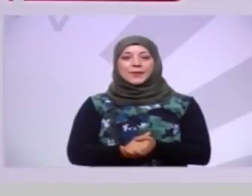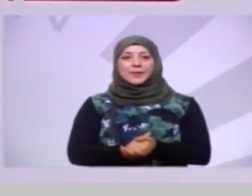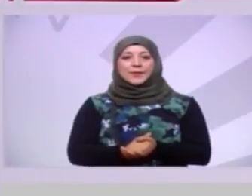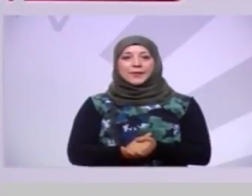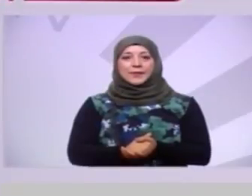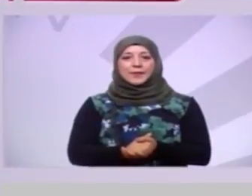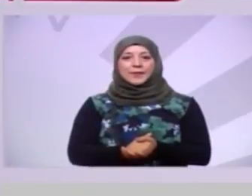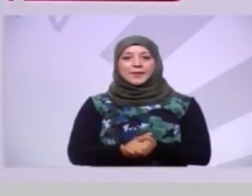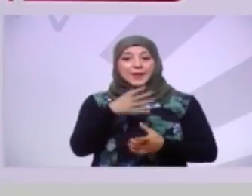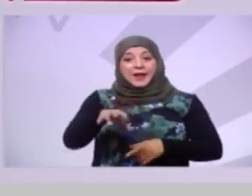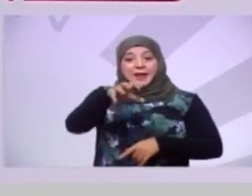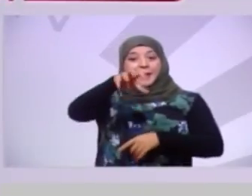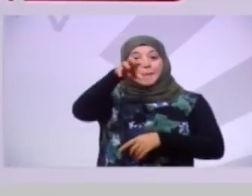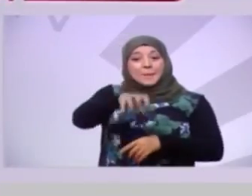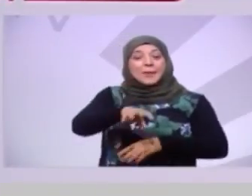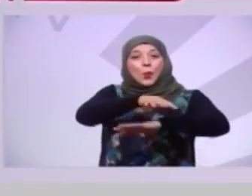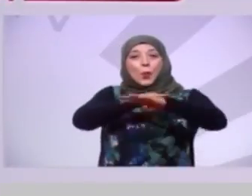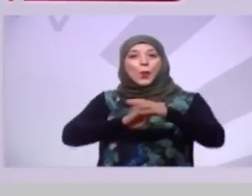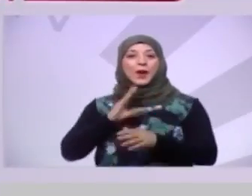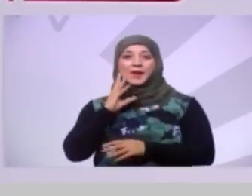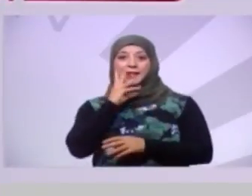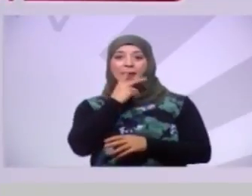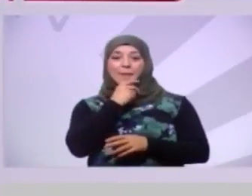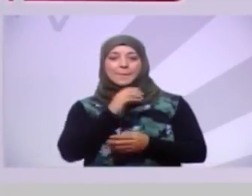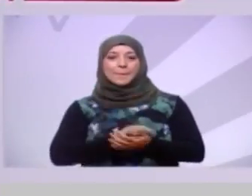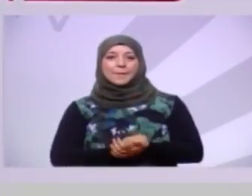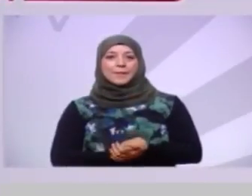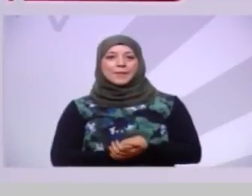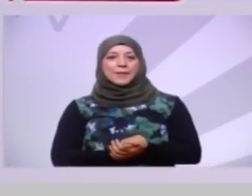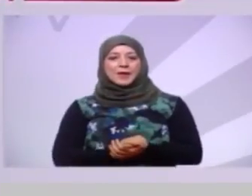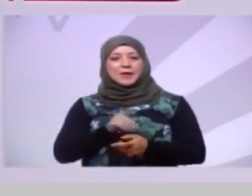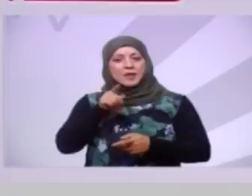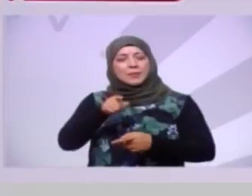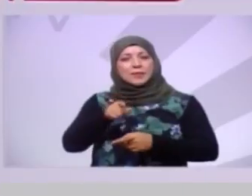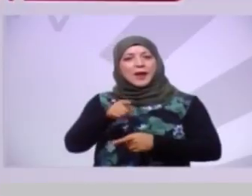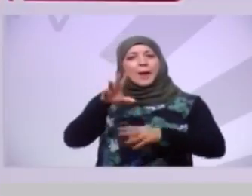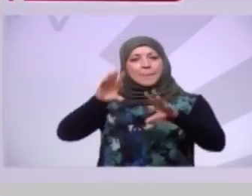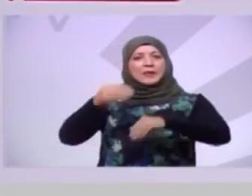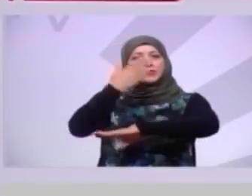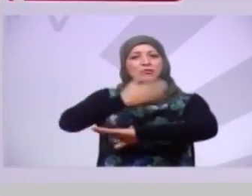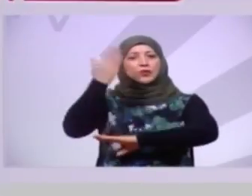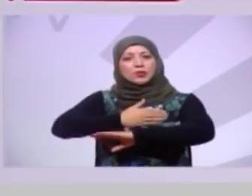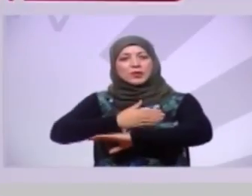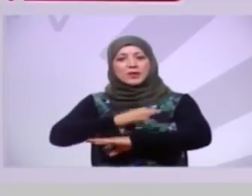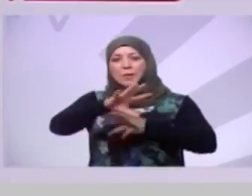منطقتنا ولا تقبل منطقه حدوديه مهمشه